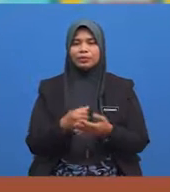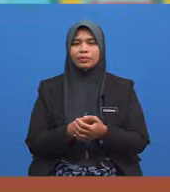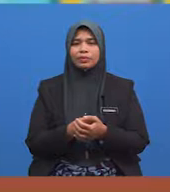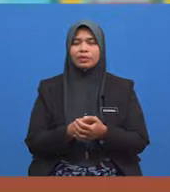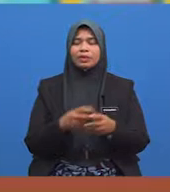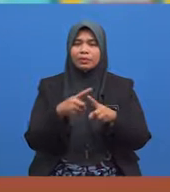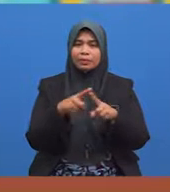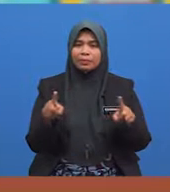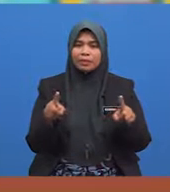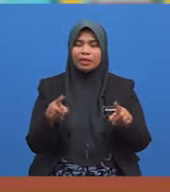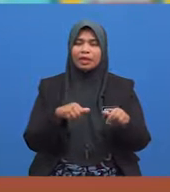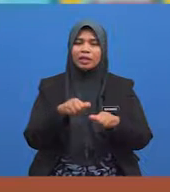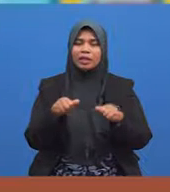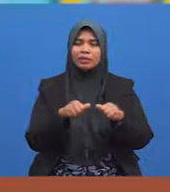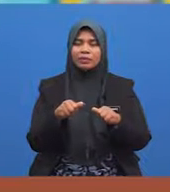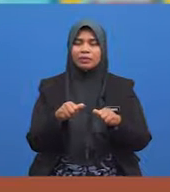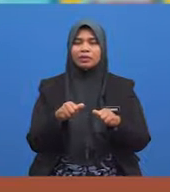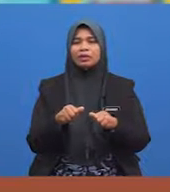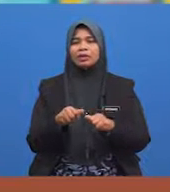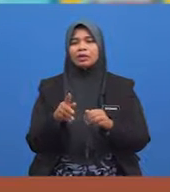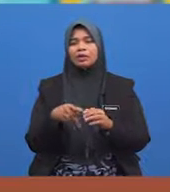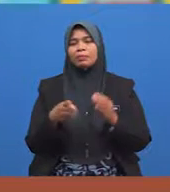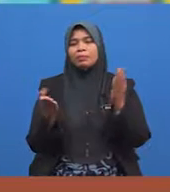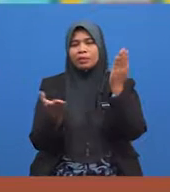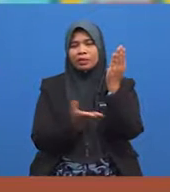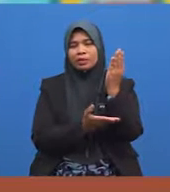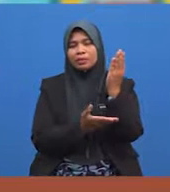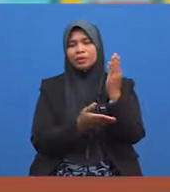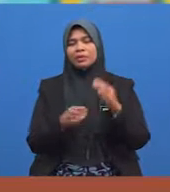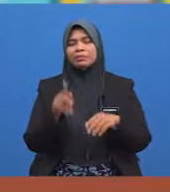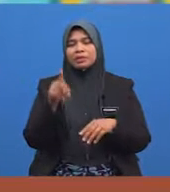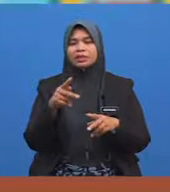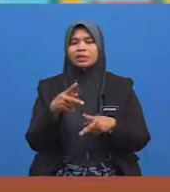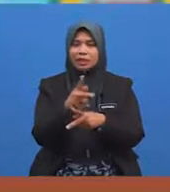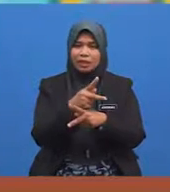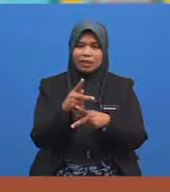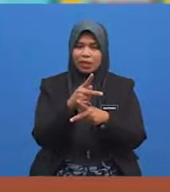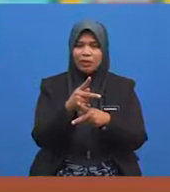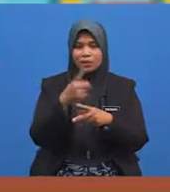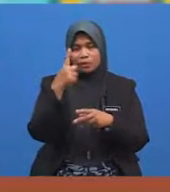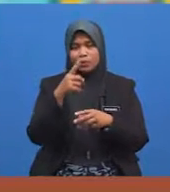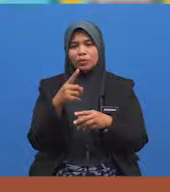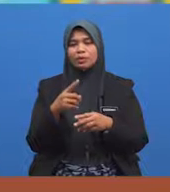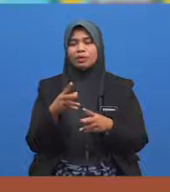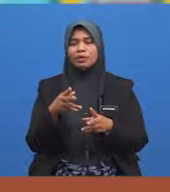Namun demikian, aktiviti penyahutanan perlu dikawal untuk memelihara